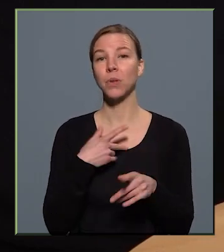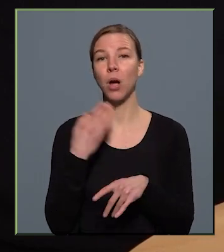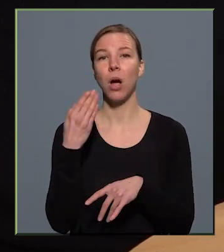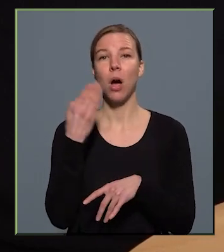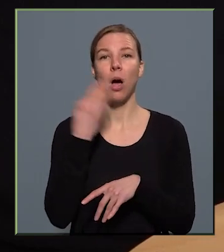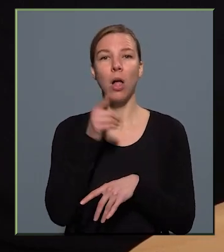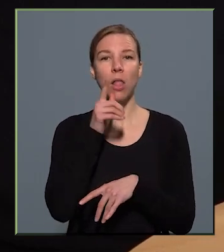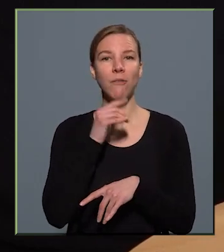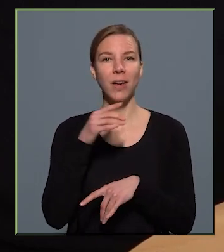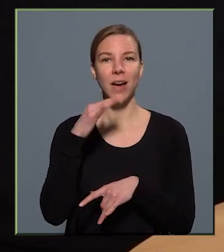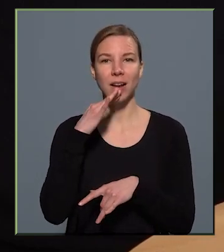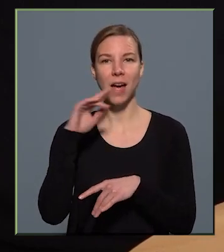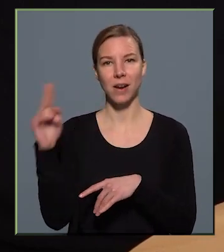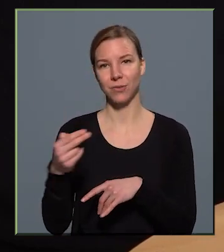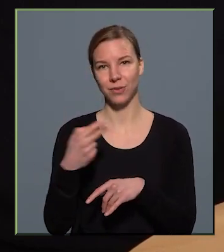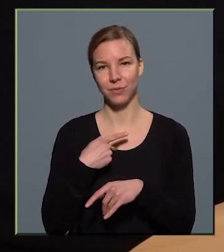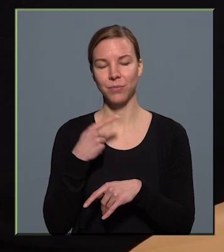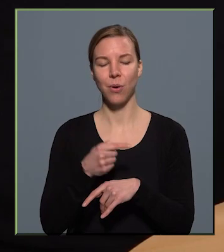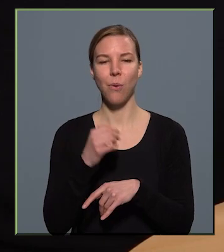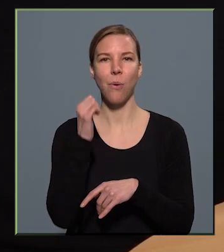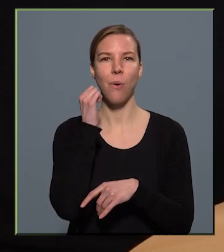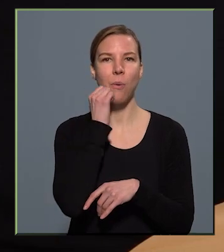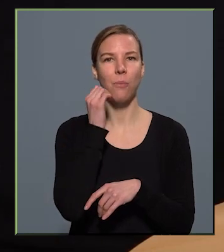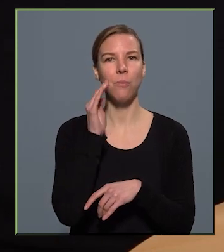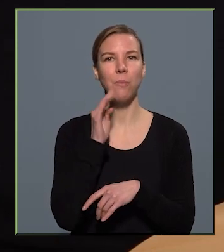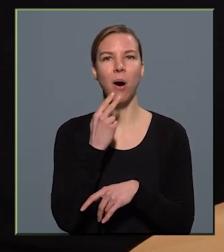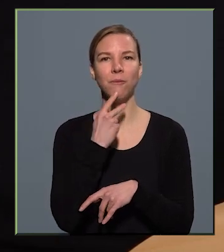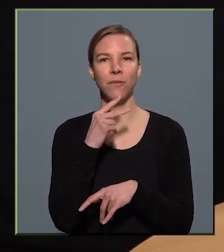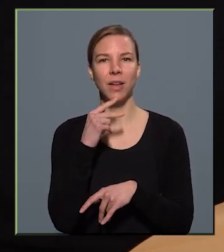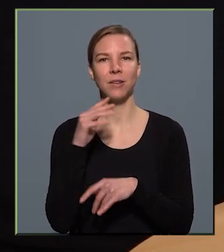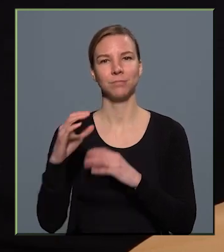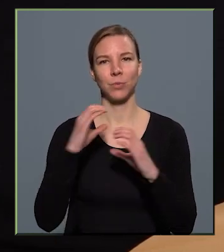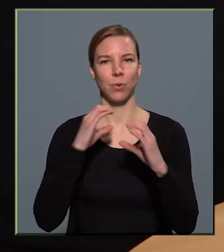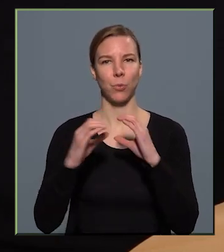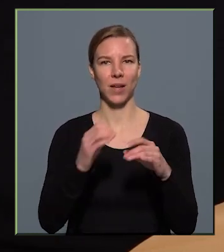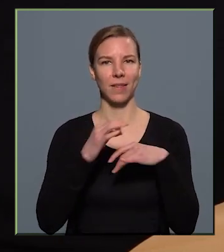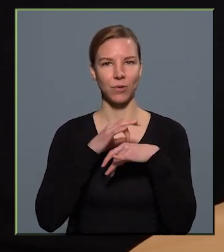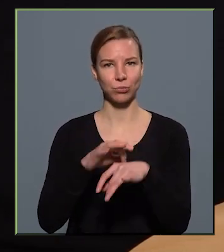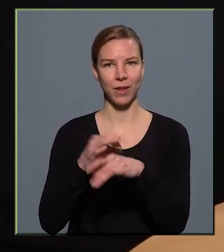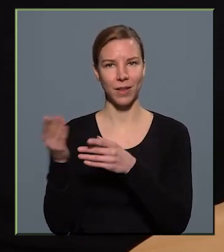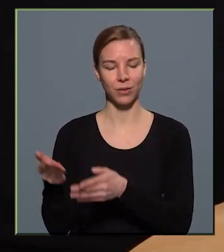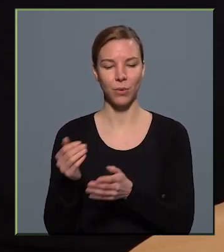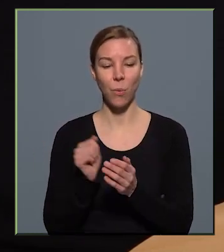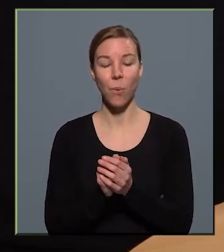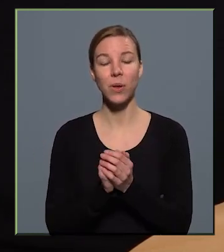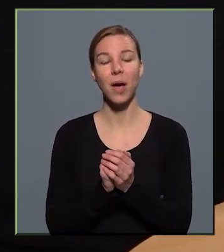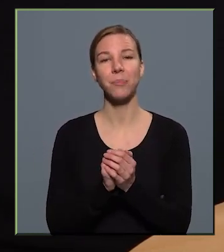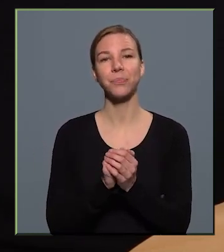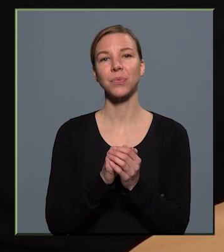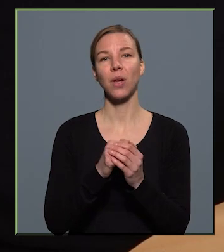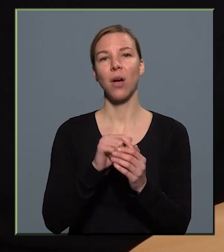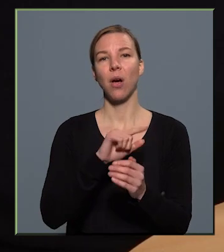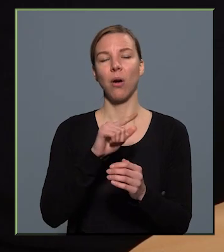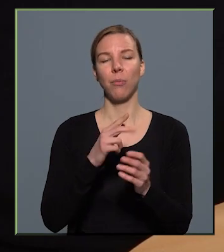Magyar Villamos Energia Irányító Rendszer ZRT kommunikációs vezetője, aki 2,5 évtizede foglalkozik